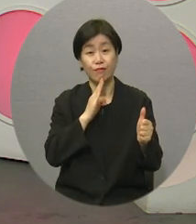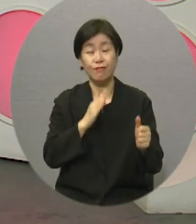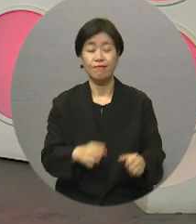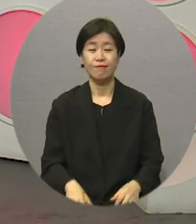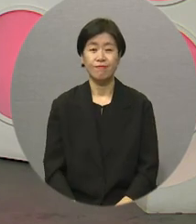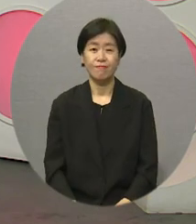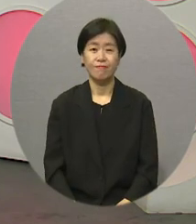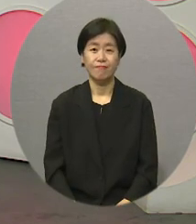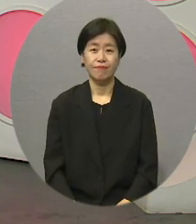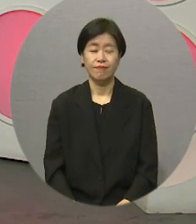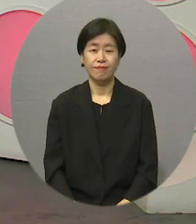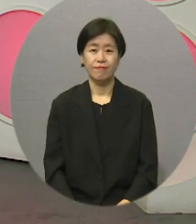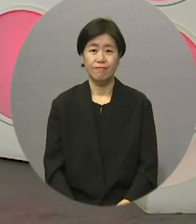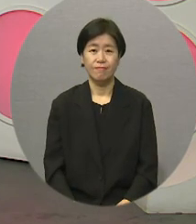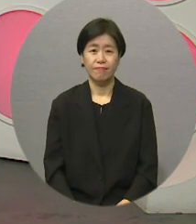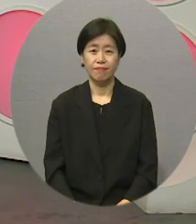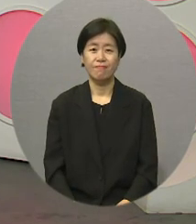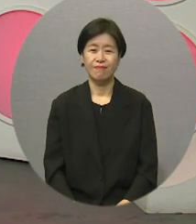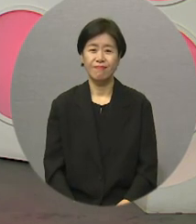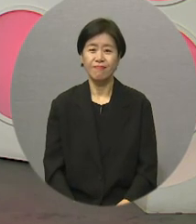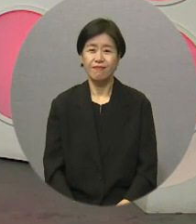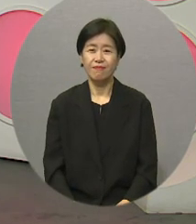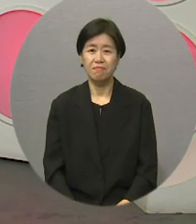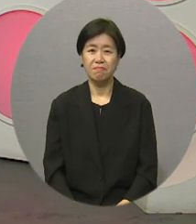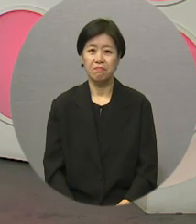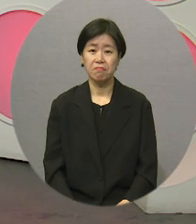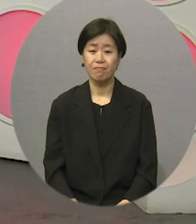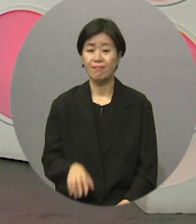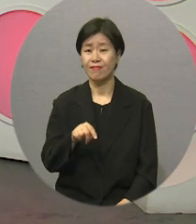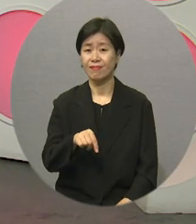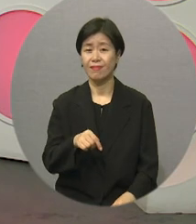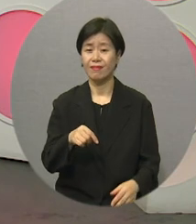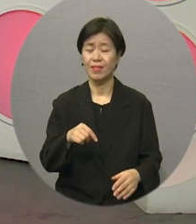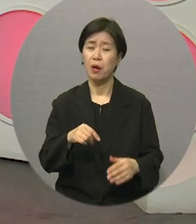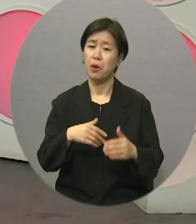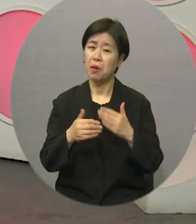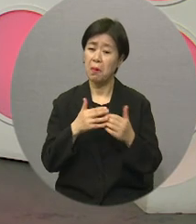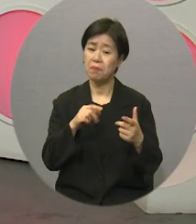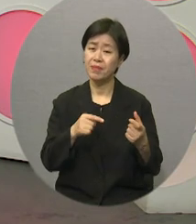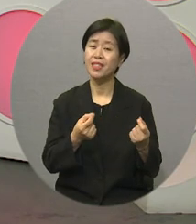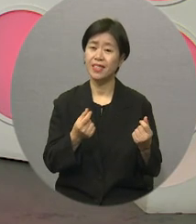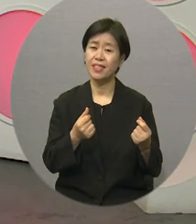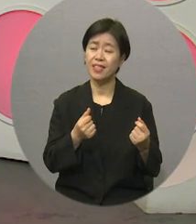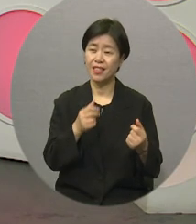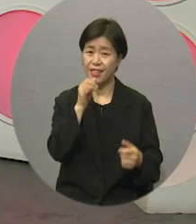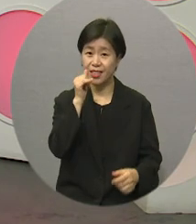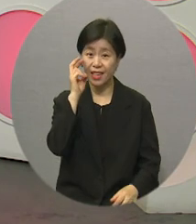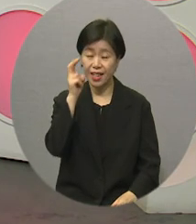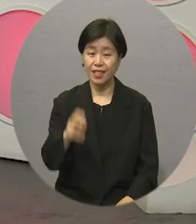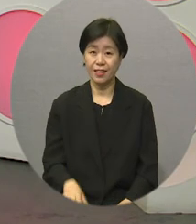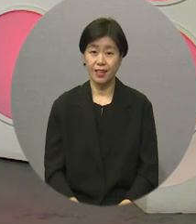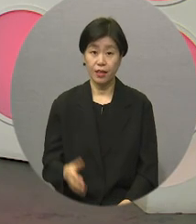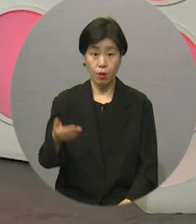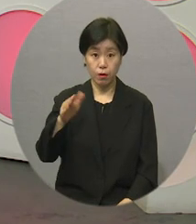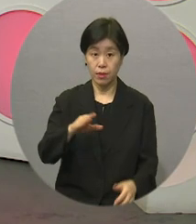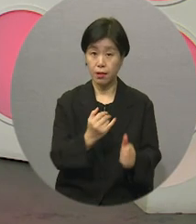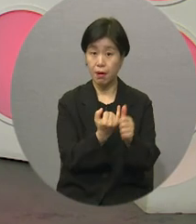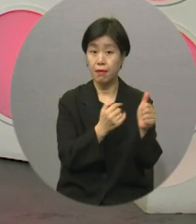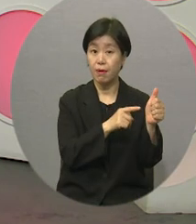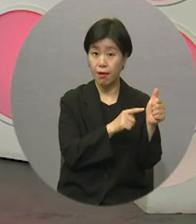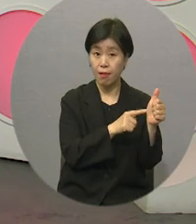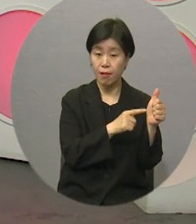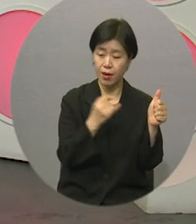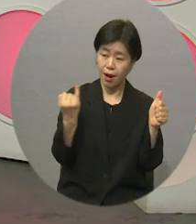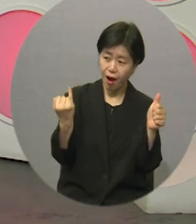하다 보면 이런 일들이 벌어지기도 한다고 저도 들었습니다만. 이 남편분도 그런